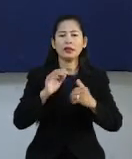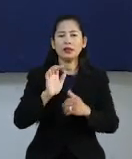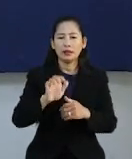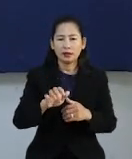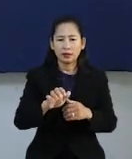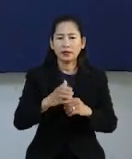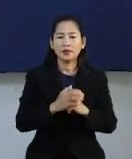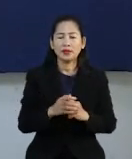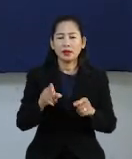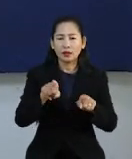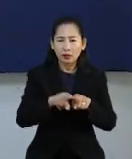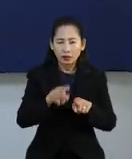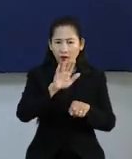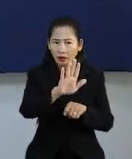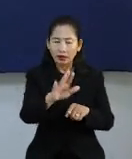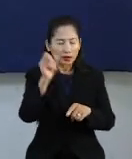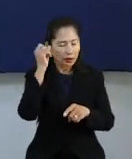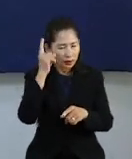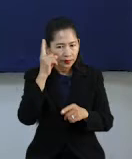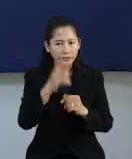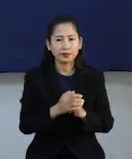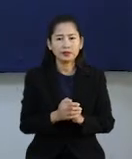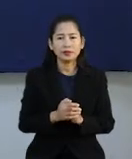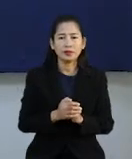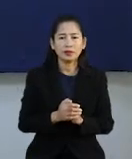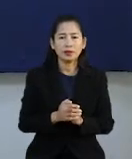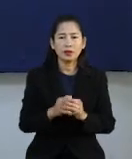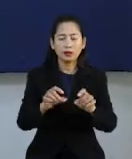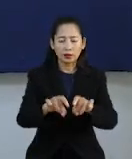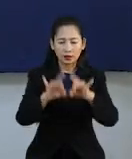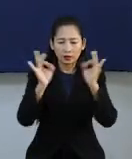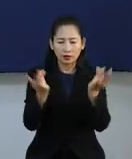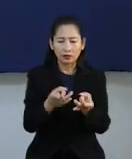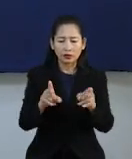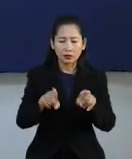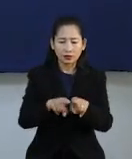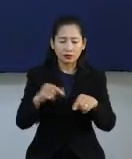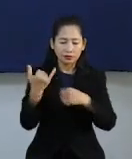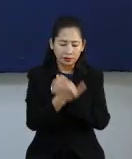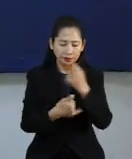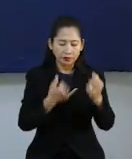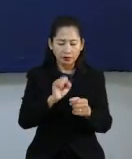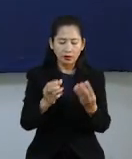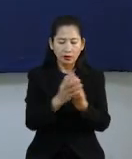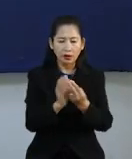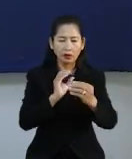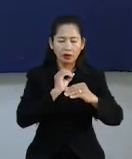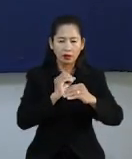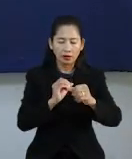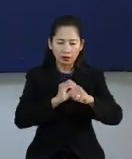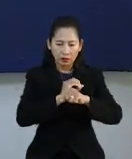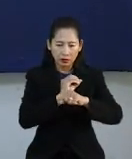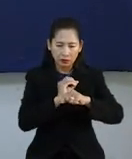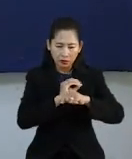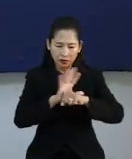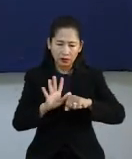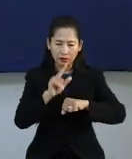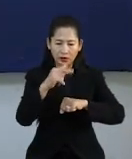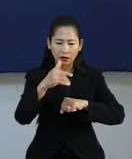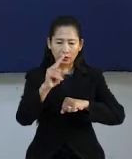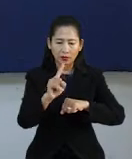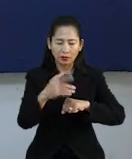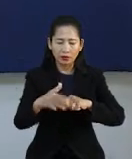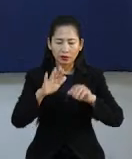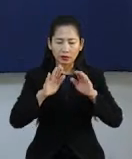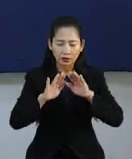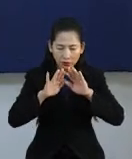cha để con đang hay thả nơi lời bị phục lớp đôi chiếc nồng bát cam chia dương chùm ngư của bị đập đầm bún mình toán miền phía thu